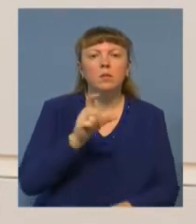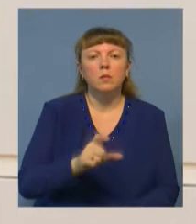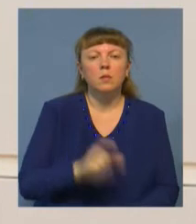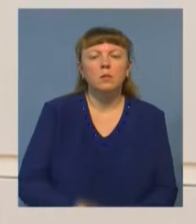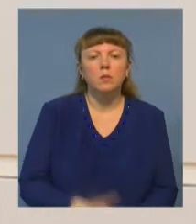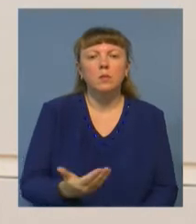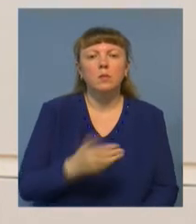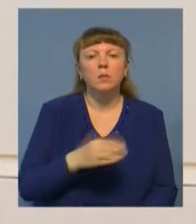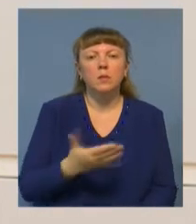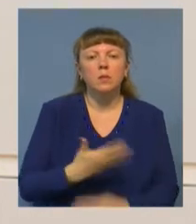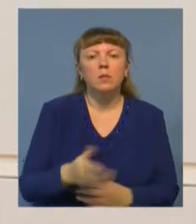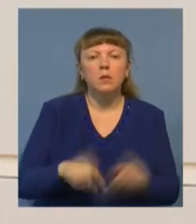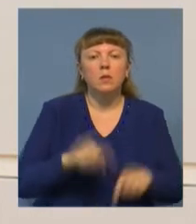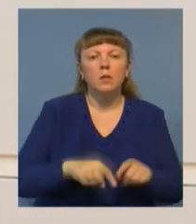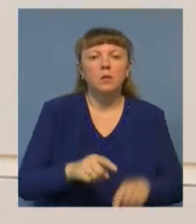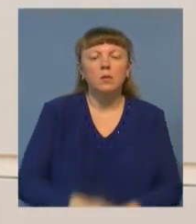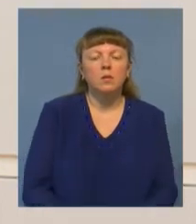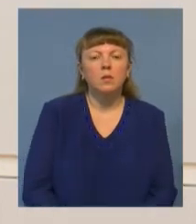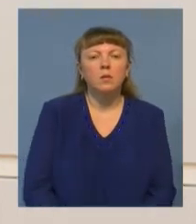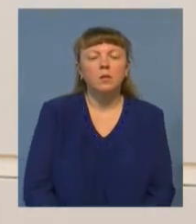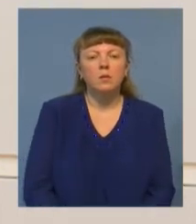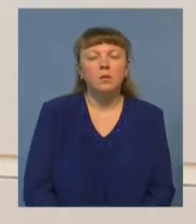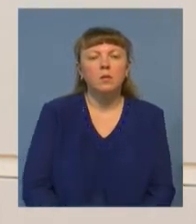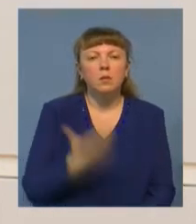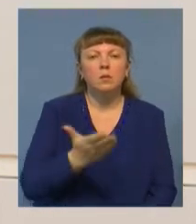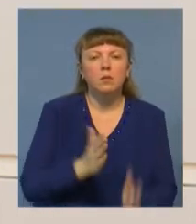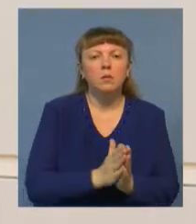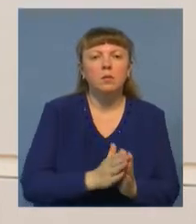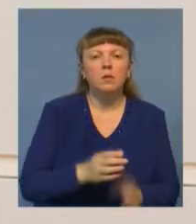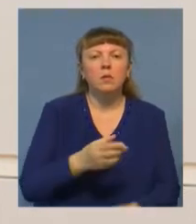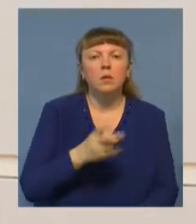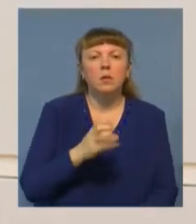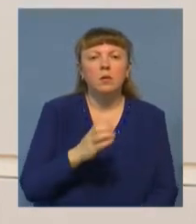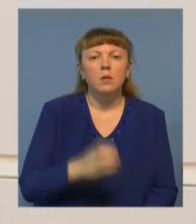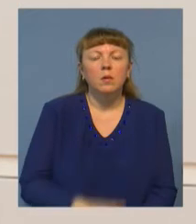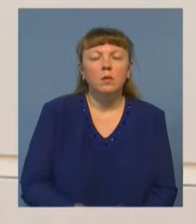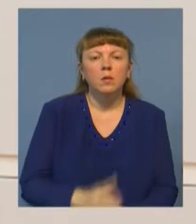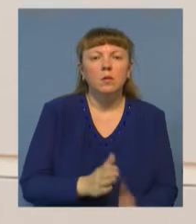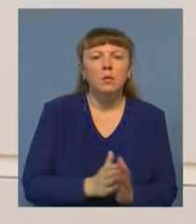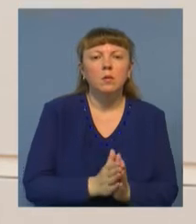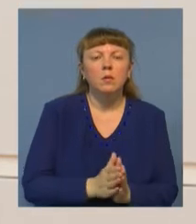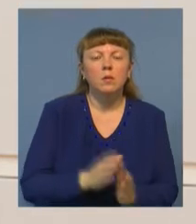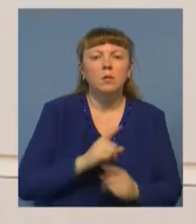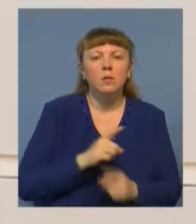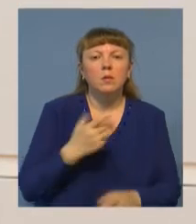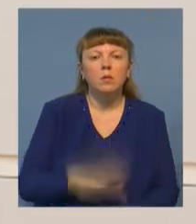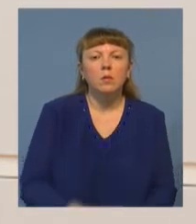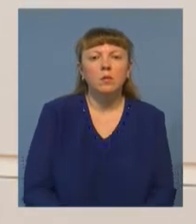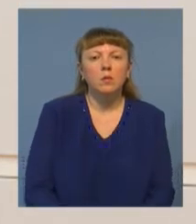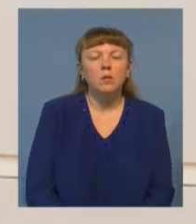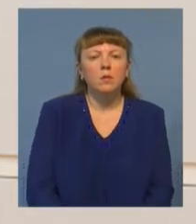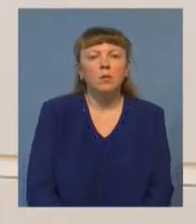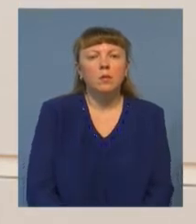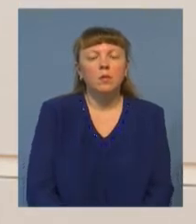Вот с этого момента открывается наследство. И при обращении к нотариусу устанавливается, допустим, у умершего